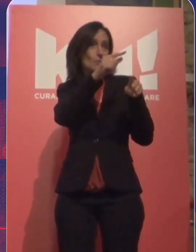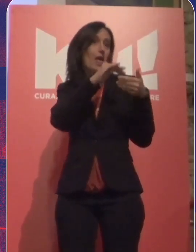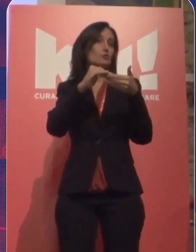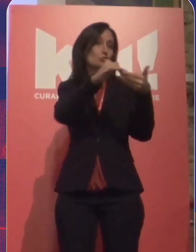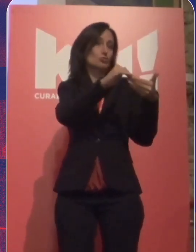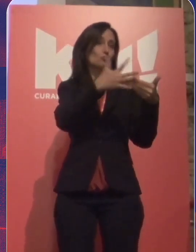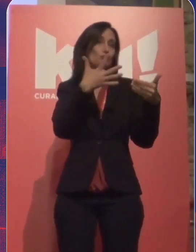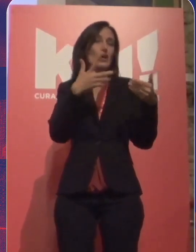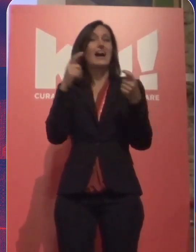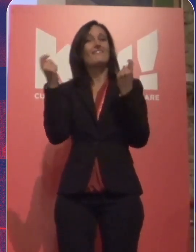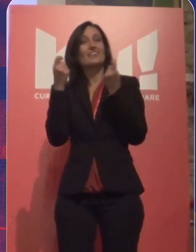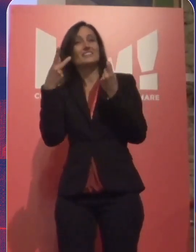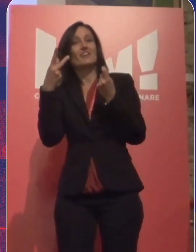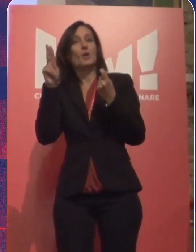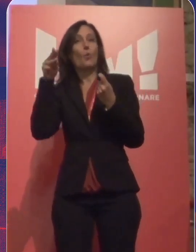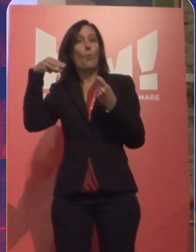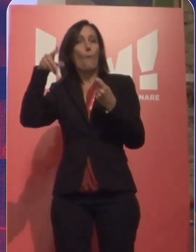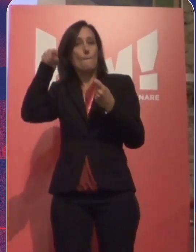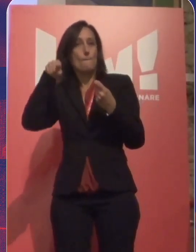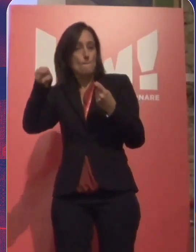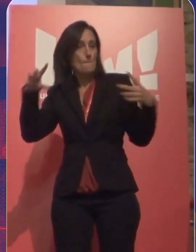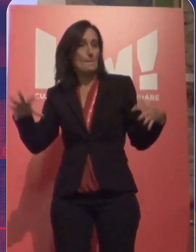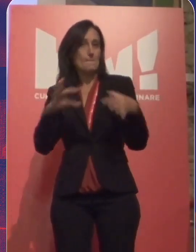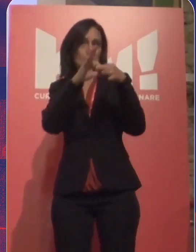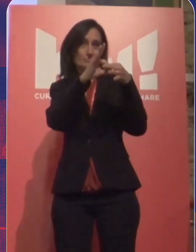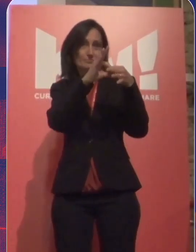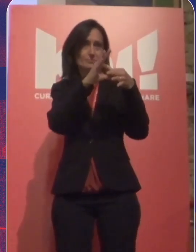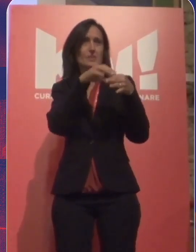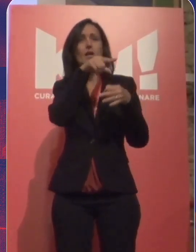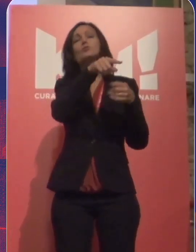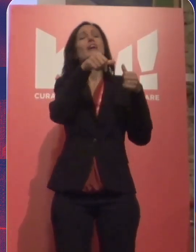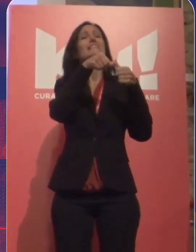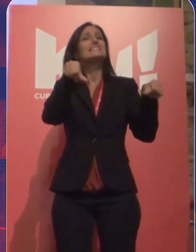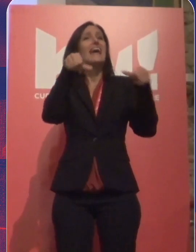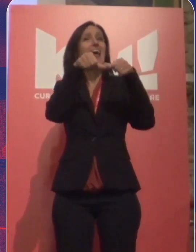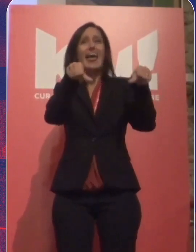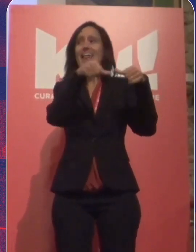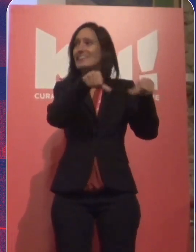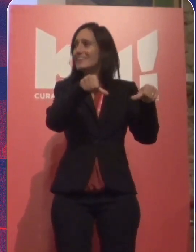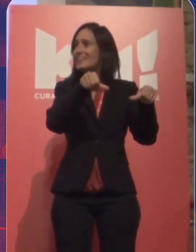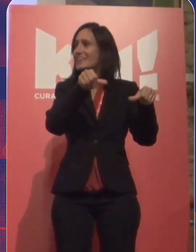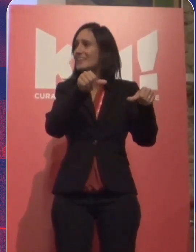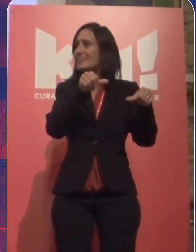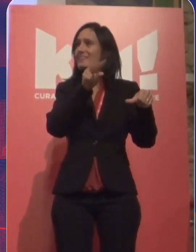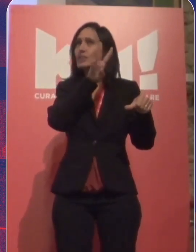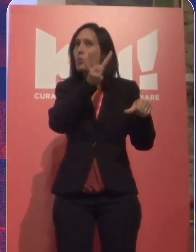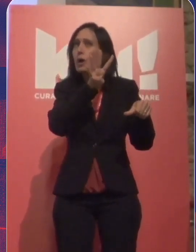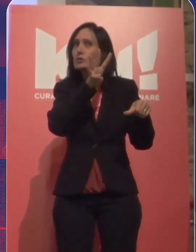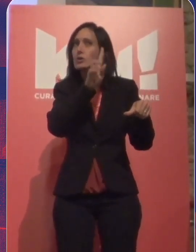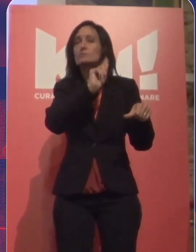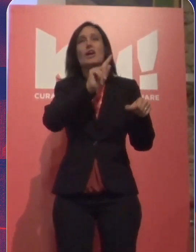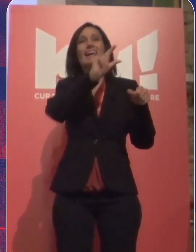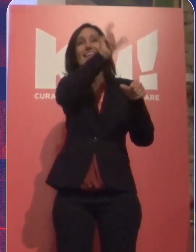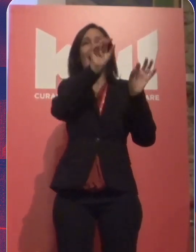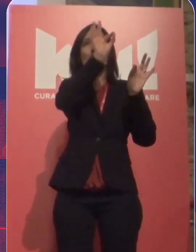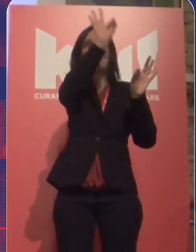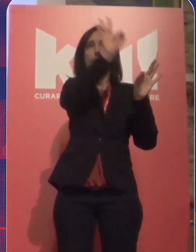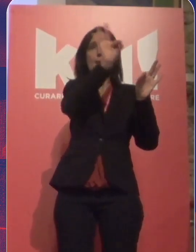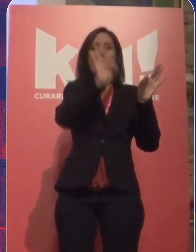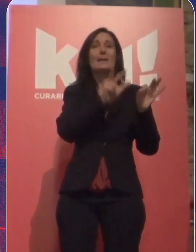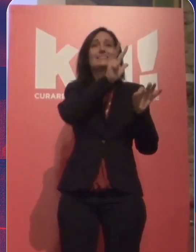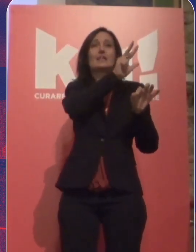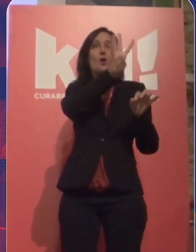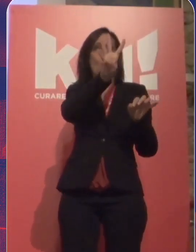varie sedi ne abbiamo 24 20 34 in tutta italia tra cui anche ad ancona